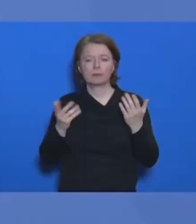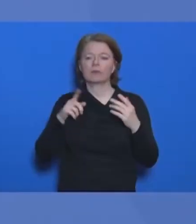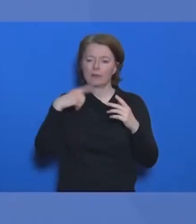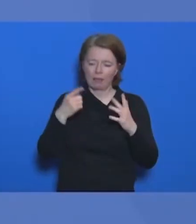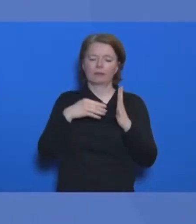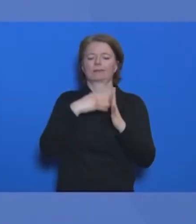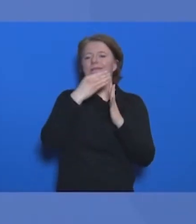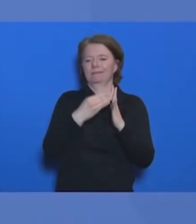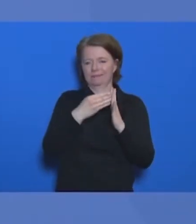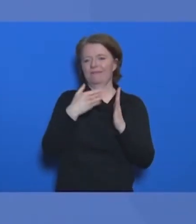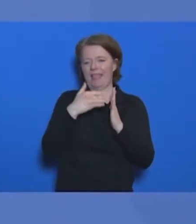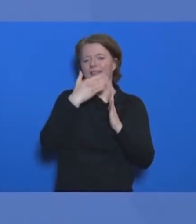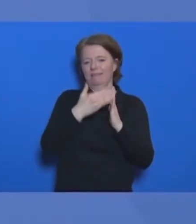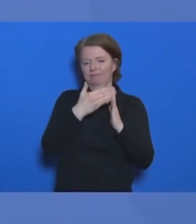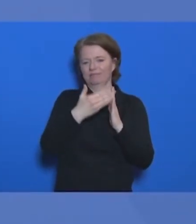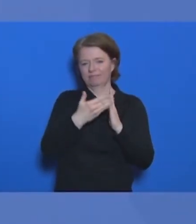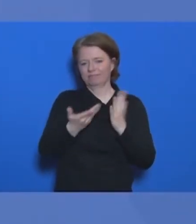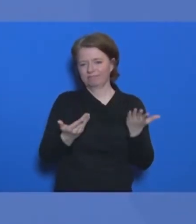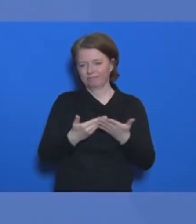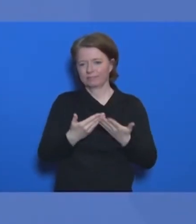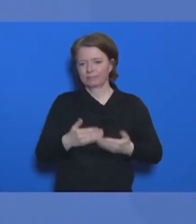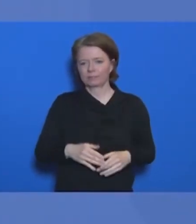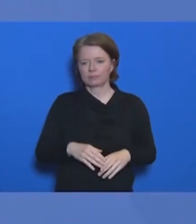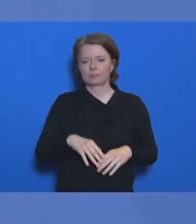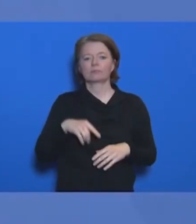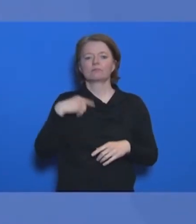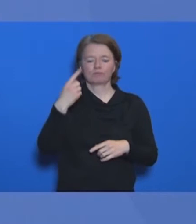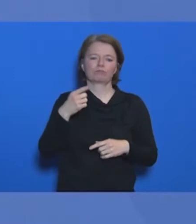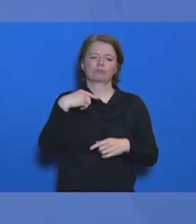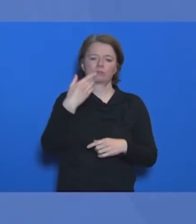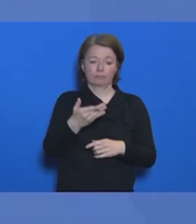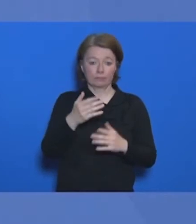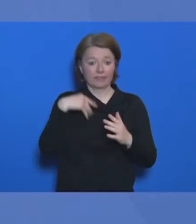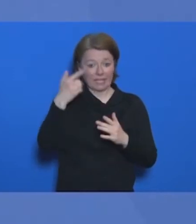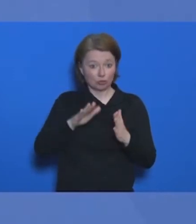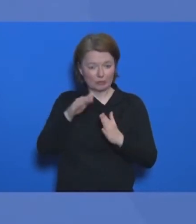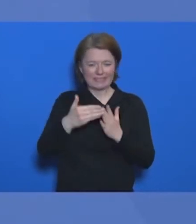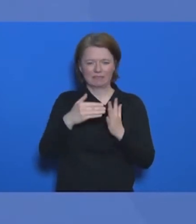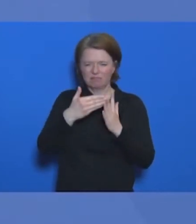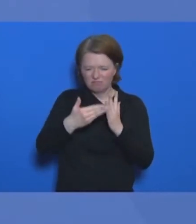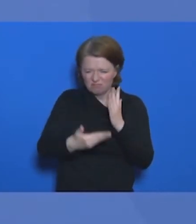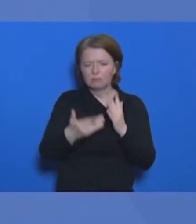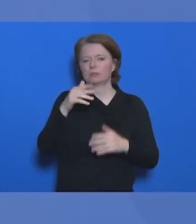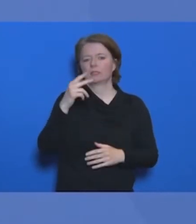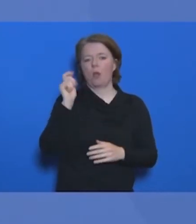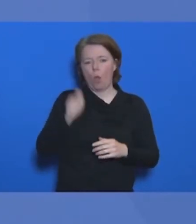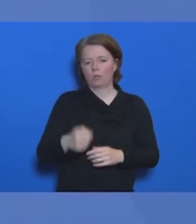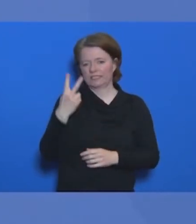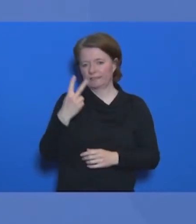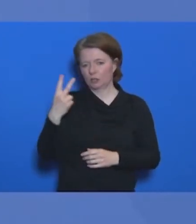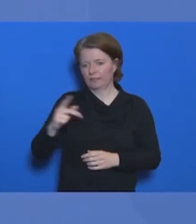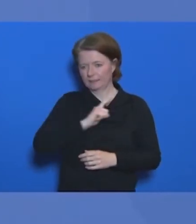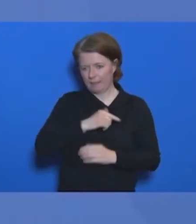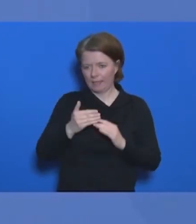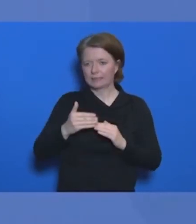Der würde dann umfassen die Außengastronomie mit vorheriger Terminbuchung, wenn man über 50 liegt, bei